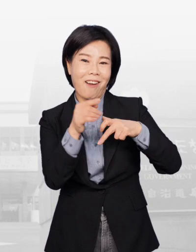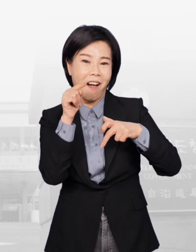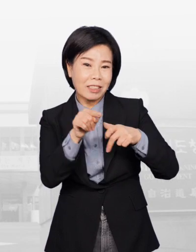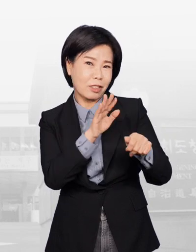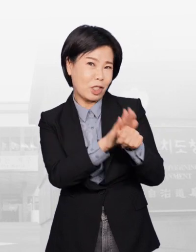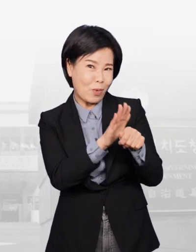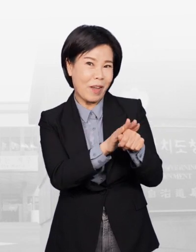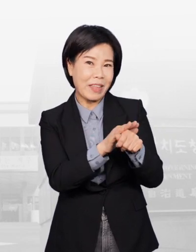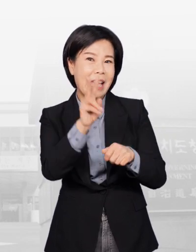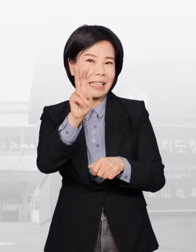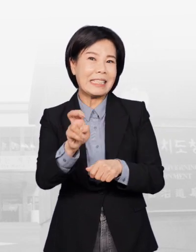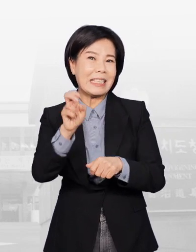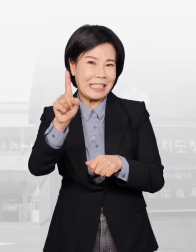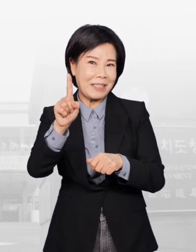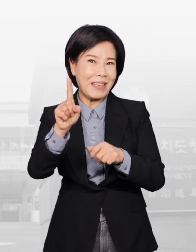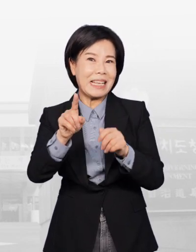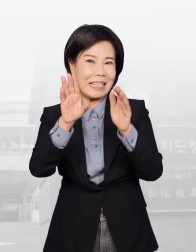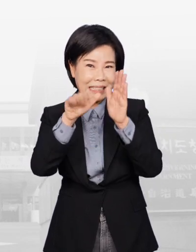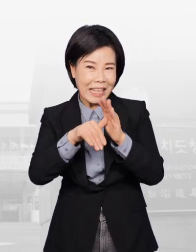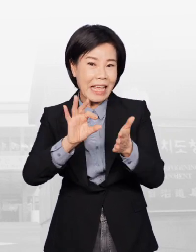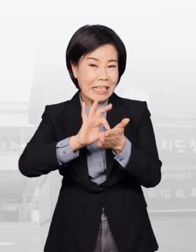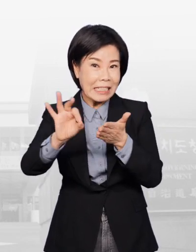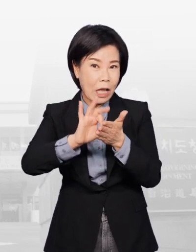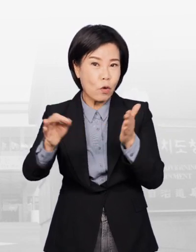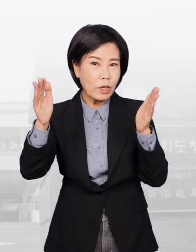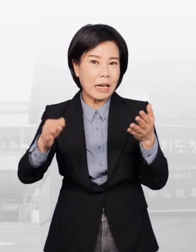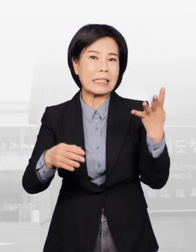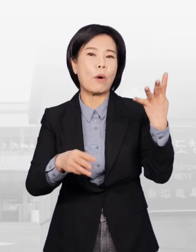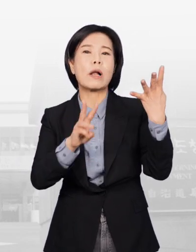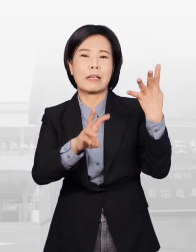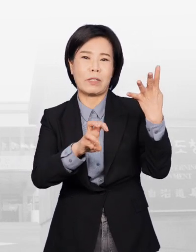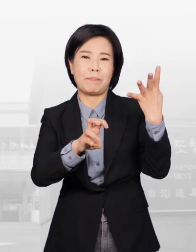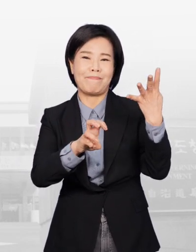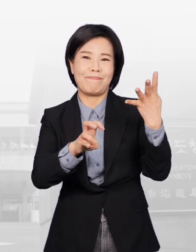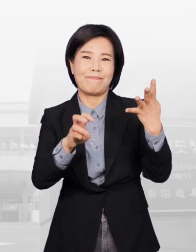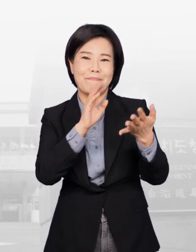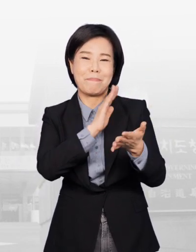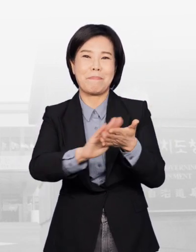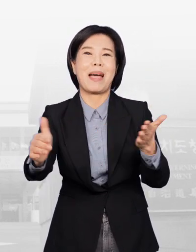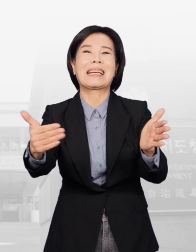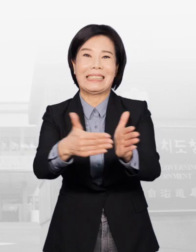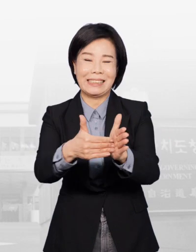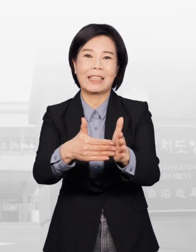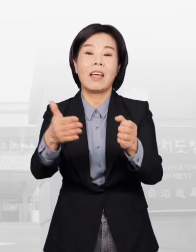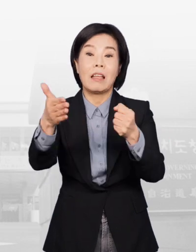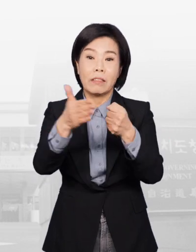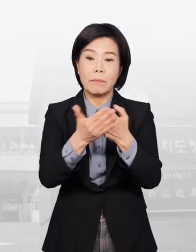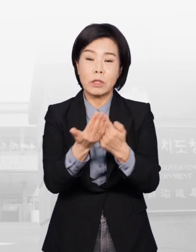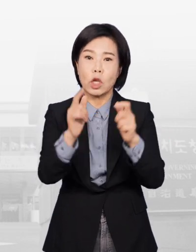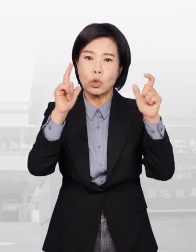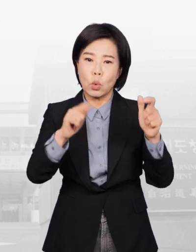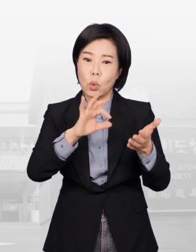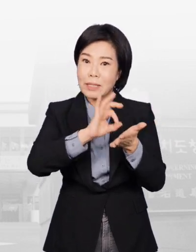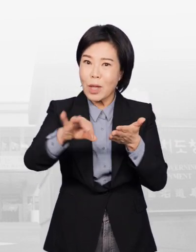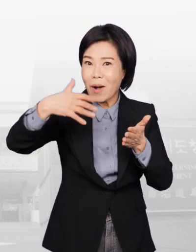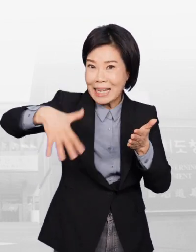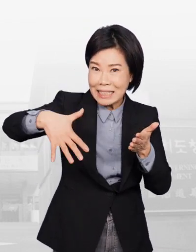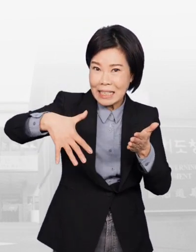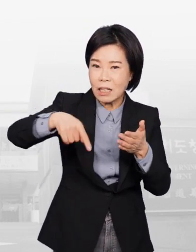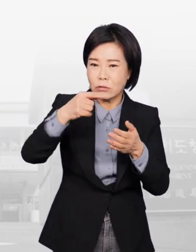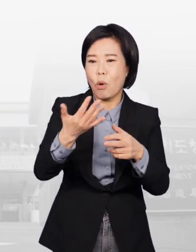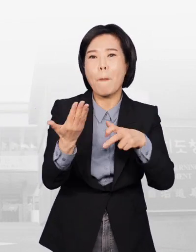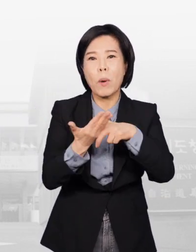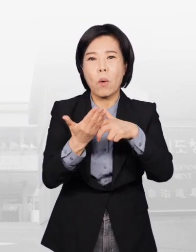취약계층을 지원하는 2021년 에너지 바우처 사용기간이 4월 30일로 마감됩니다. 이에 제주도는 아직 쓰지